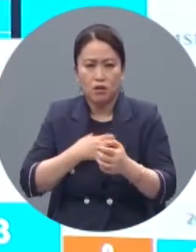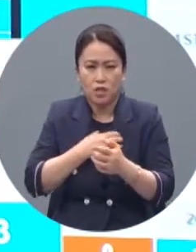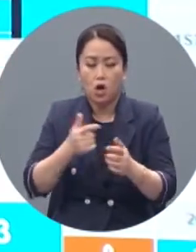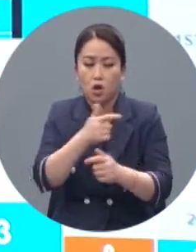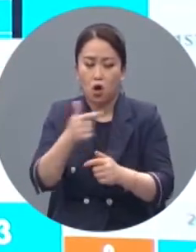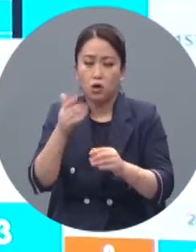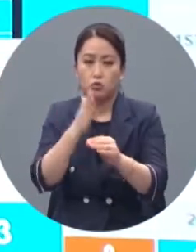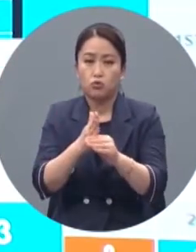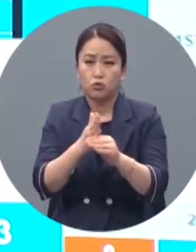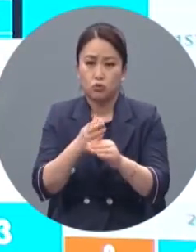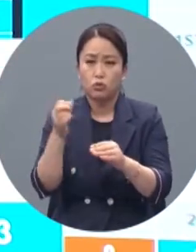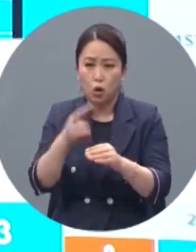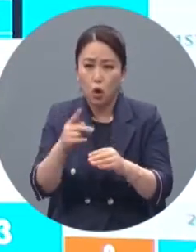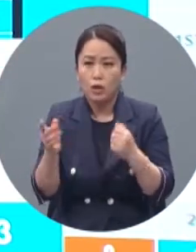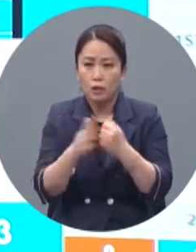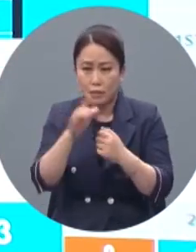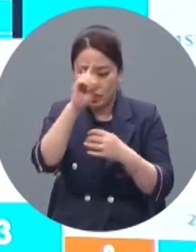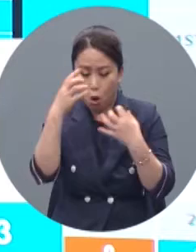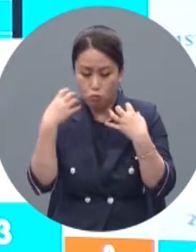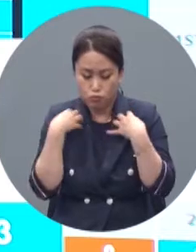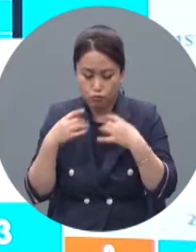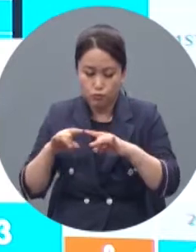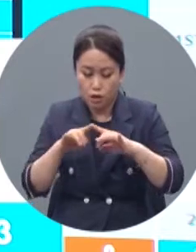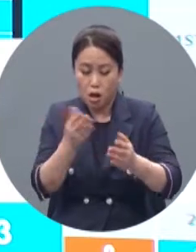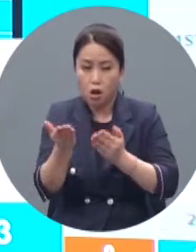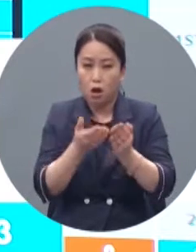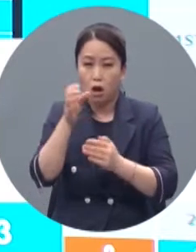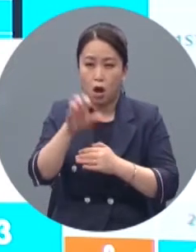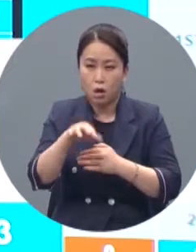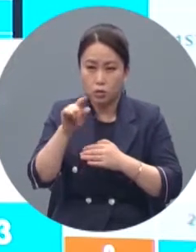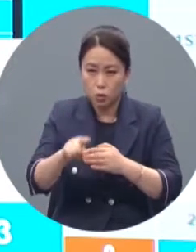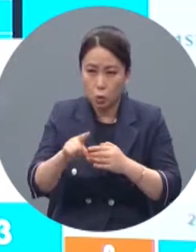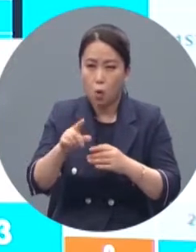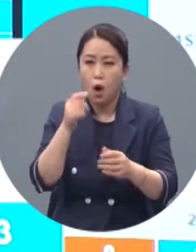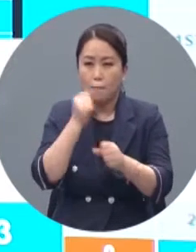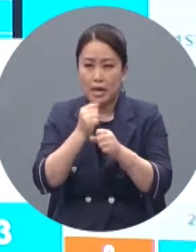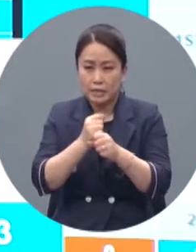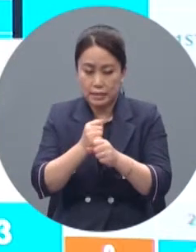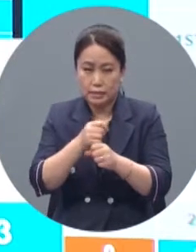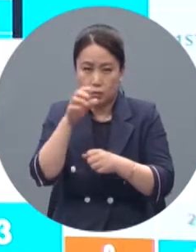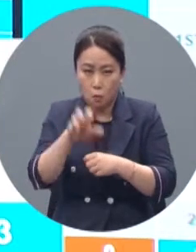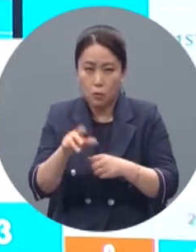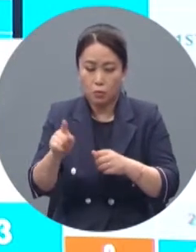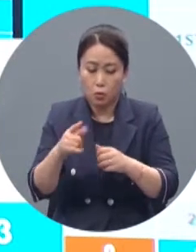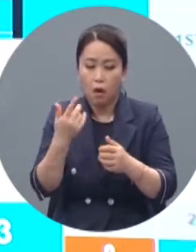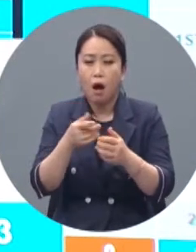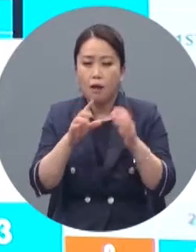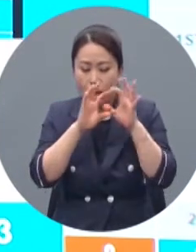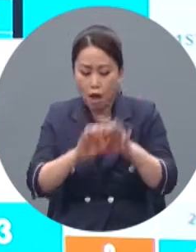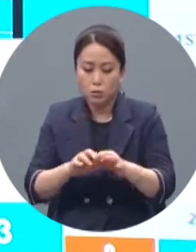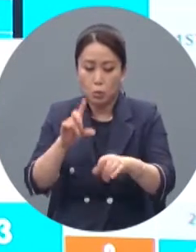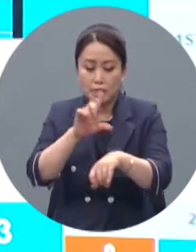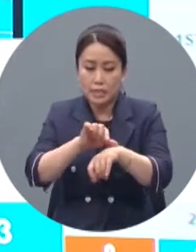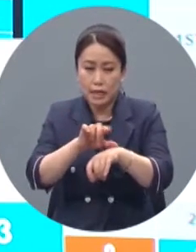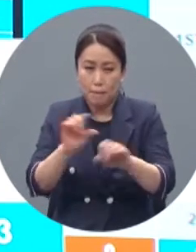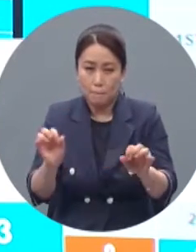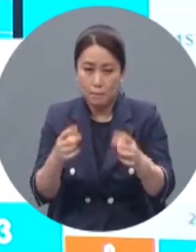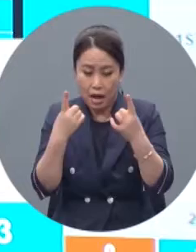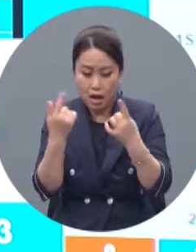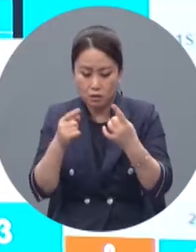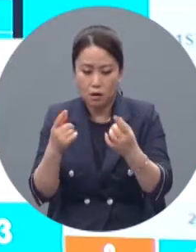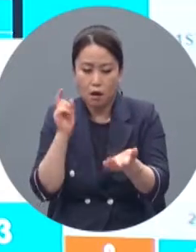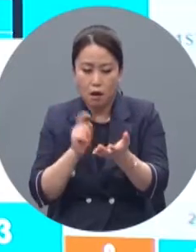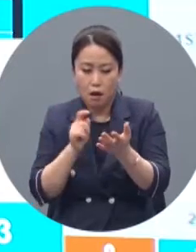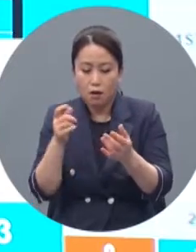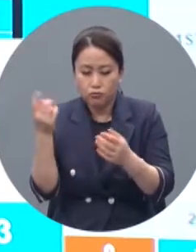제작사, 정비협력사 등 유관기관과 실시간 전력 수급 사항을 공유하고 긴급 복구 대책반을